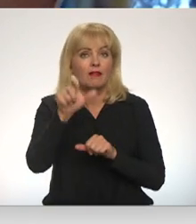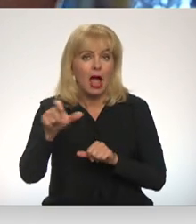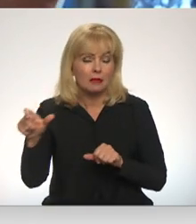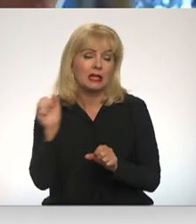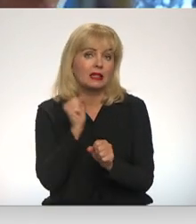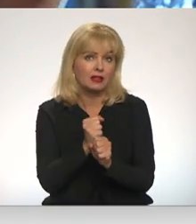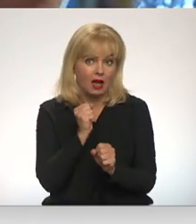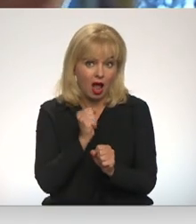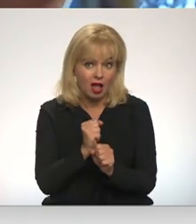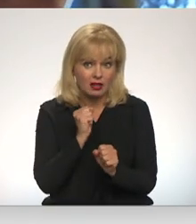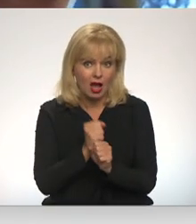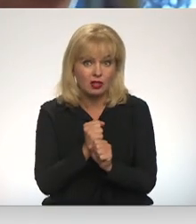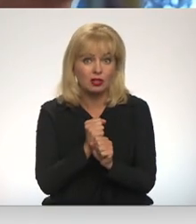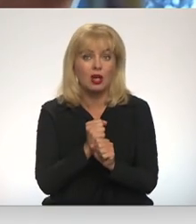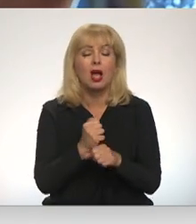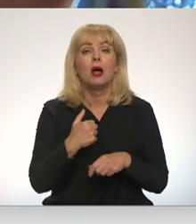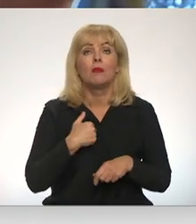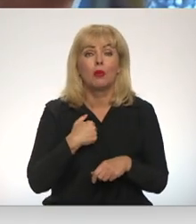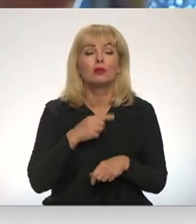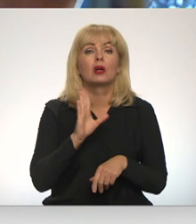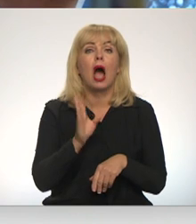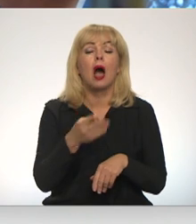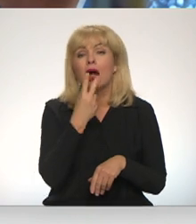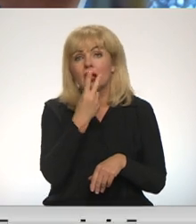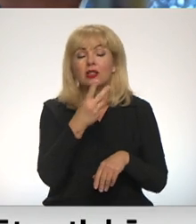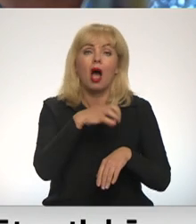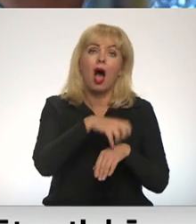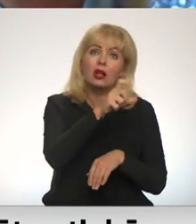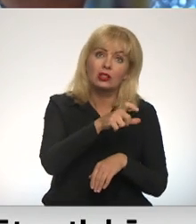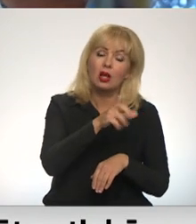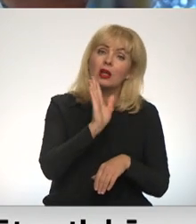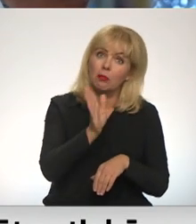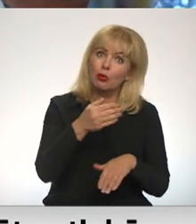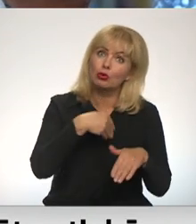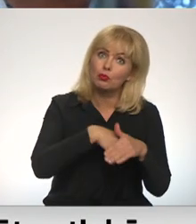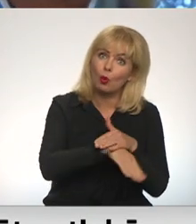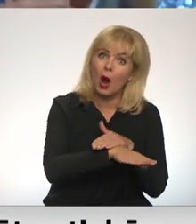tas... Strādās. Ja mums te arī ar tiem dakteriem, kas būs. Ja iesprojām,